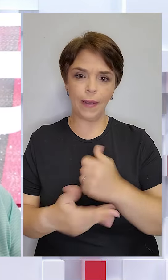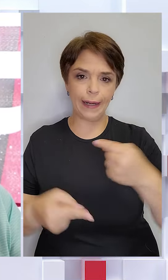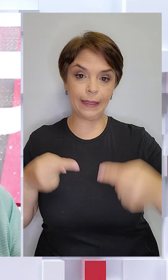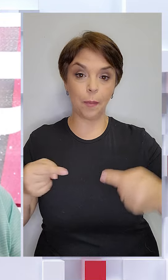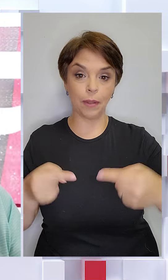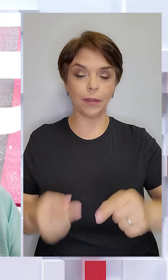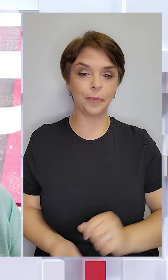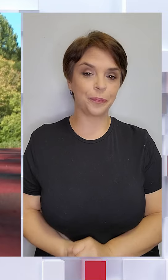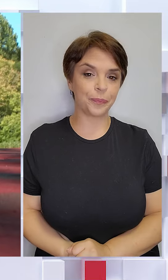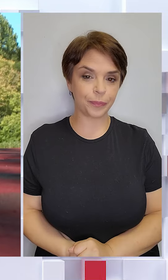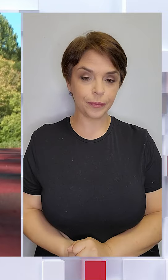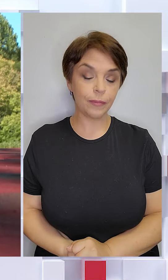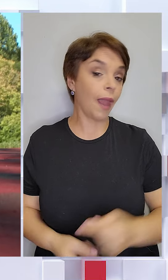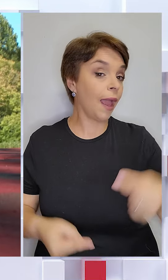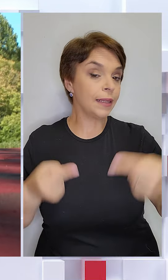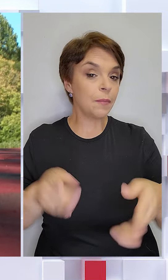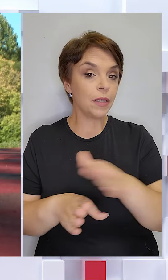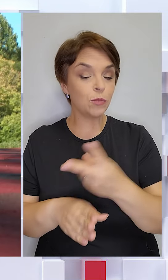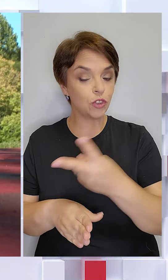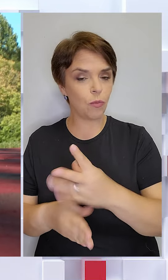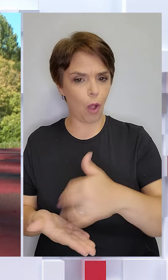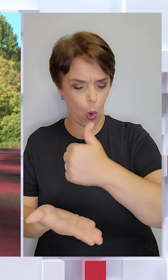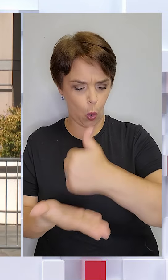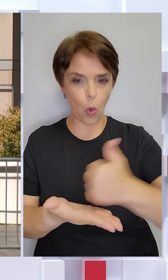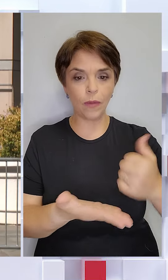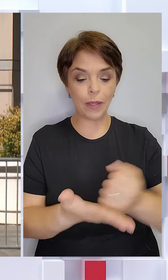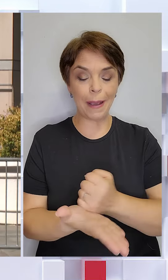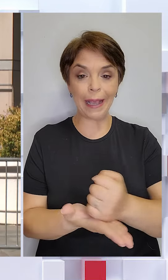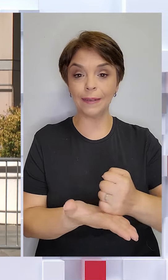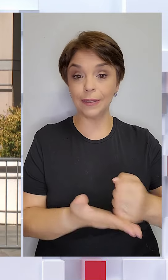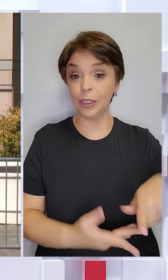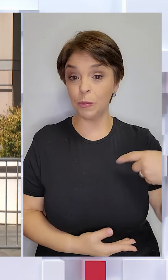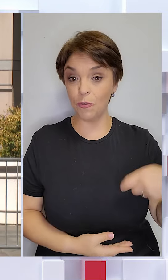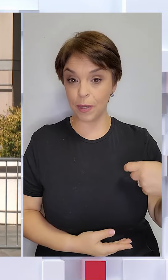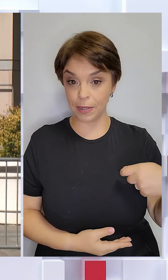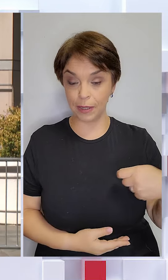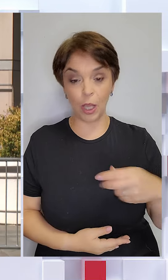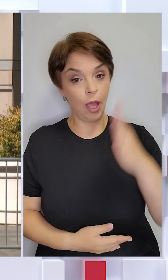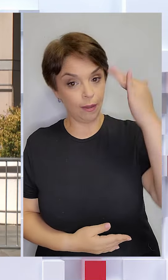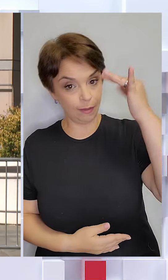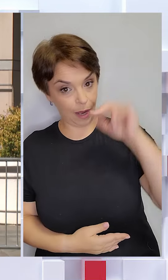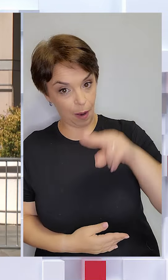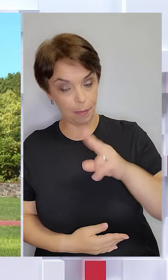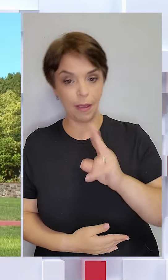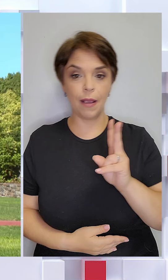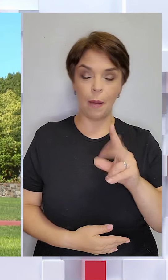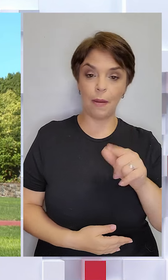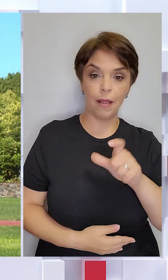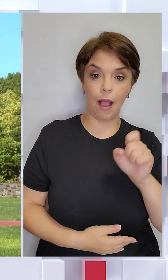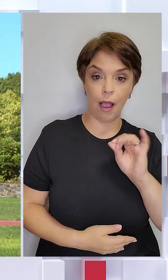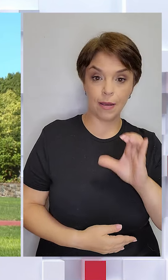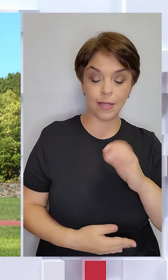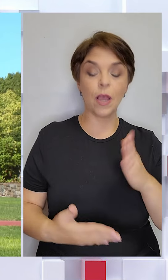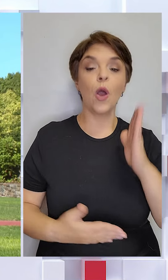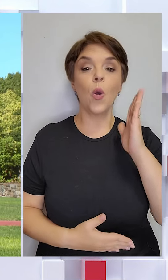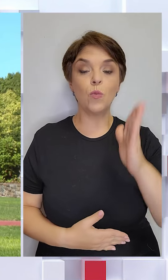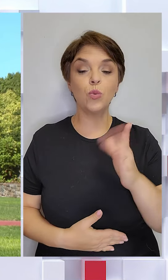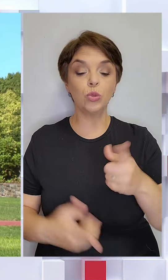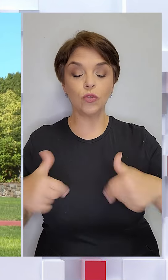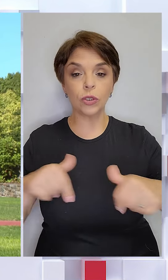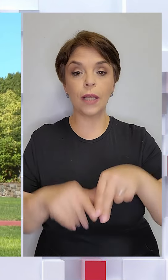дебати. Дебати між двома головними кандидатами у президенти Дональдом Трампом та Камелою Гарріс відбудуться